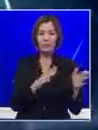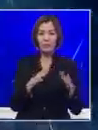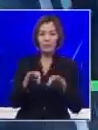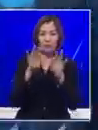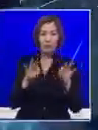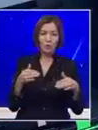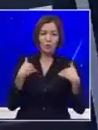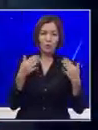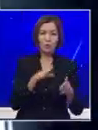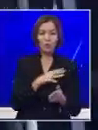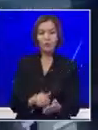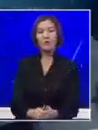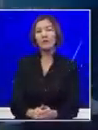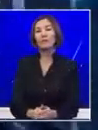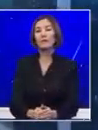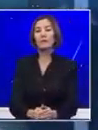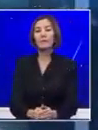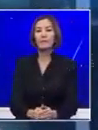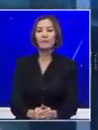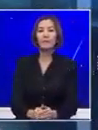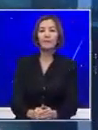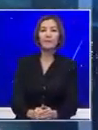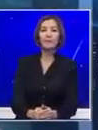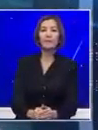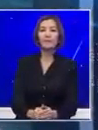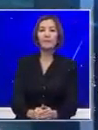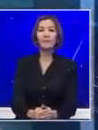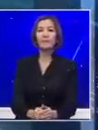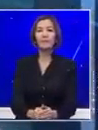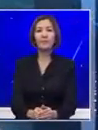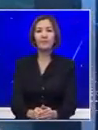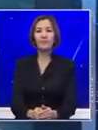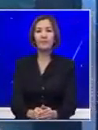Ақбота Оралқызы, Айсұлу Жандосова, Айдос Қалиев, Жетісу арнасы, Ұйғыр ауданы.